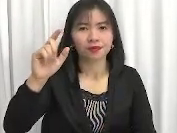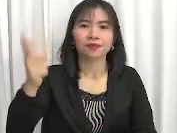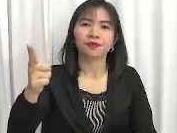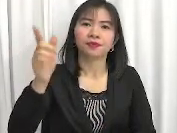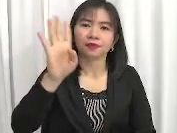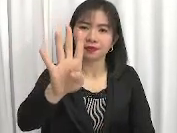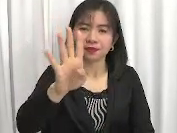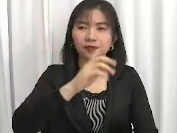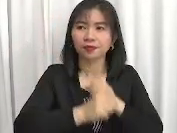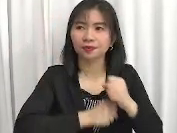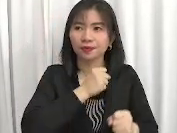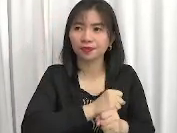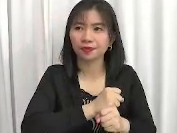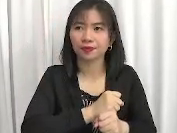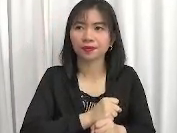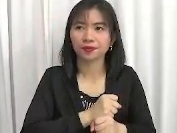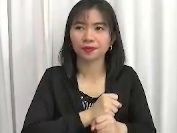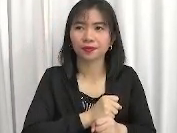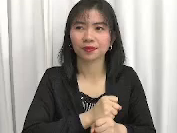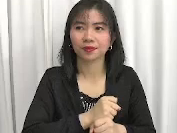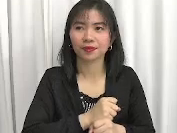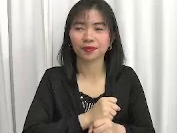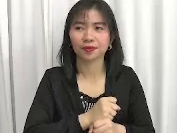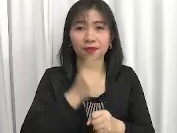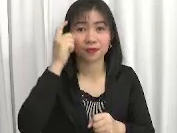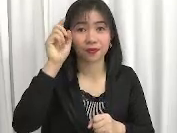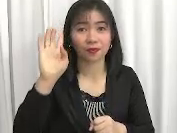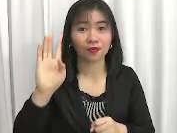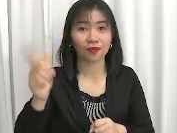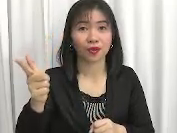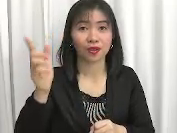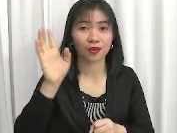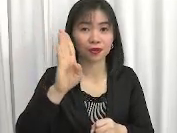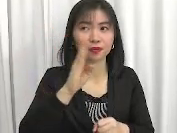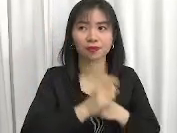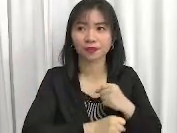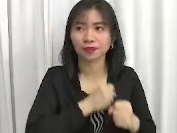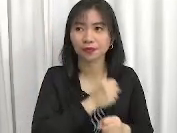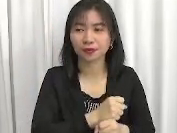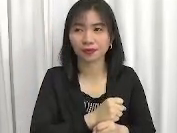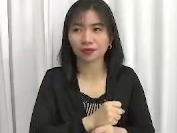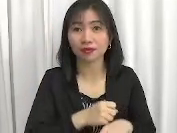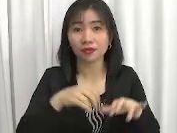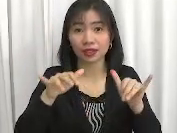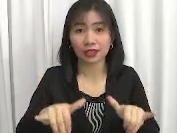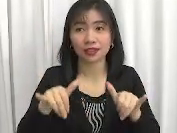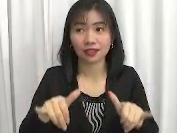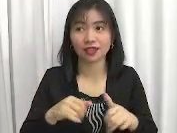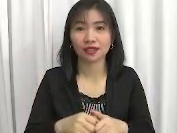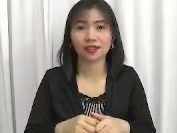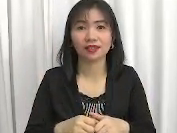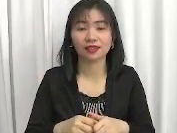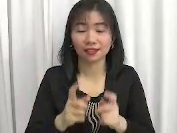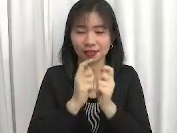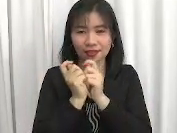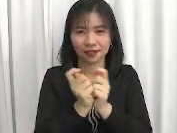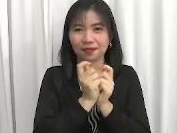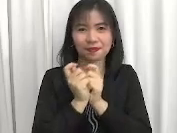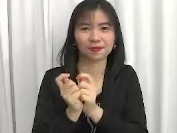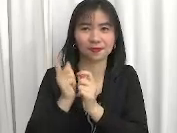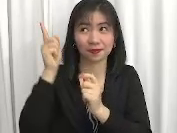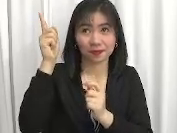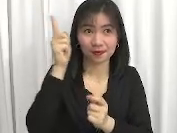24 years na po kami running, for 24 years na po, ay andito pa rin kami, andito pa rin